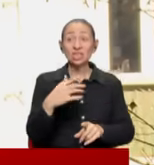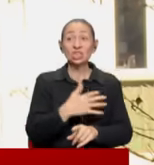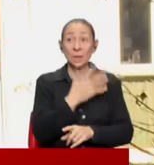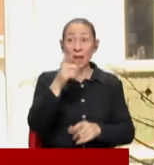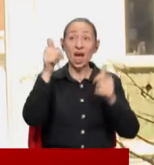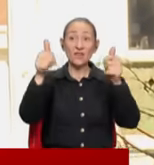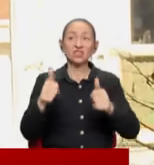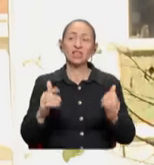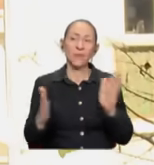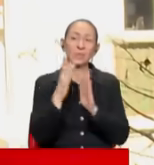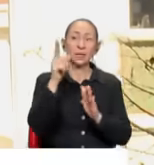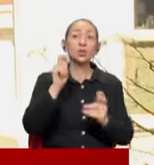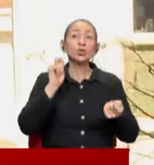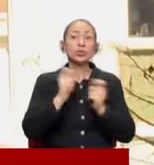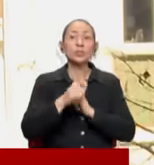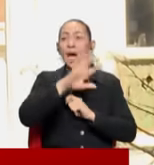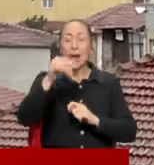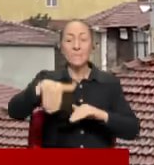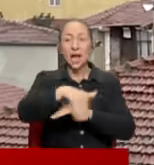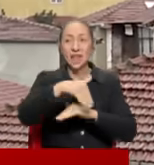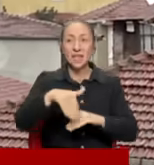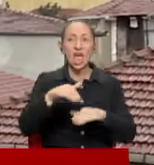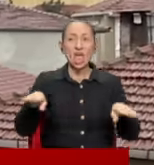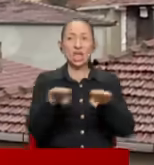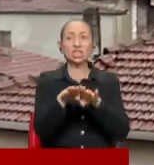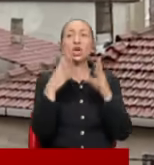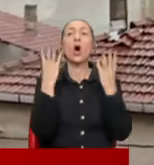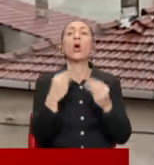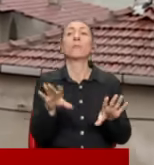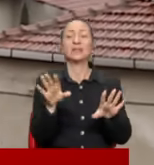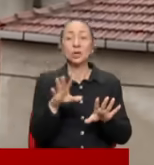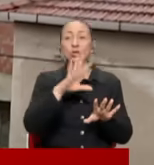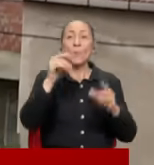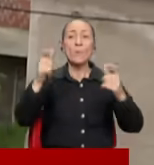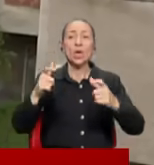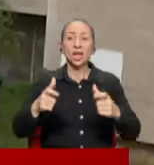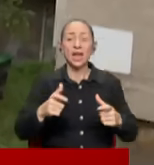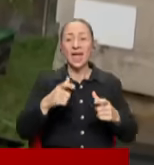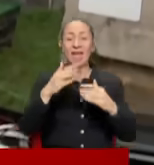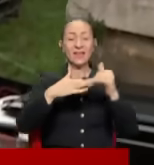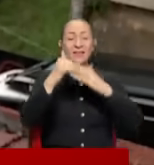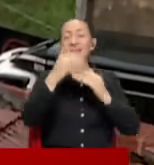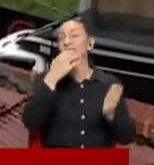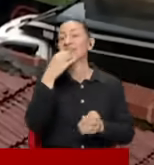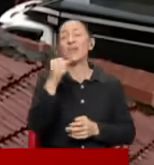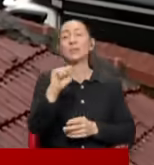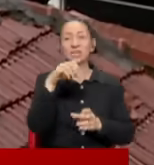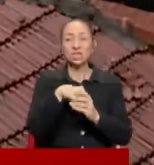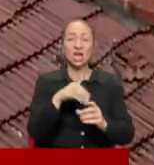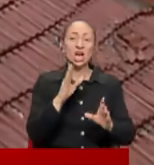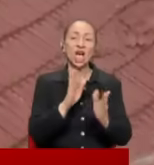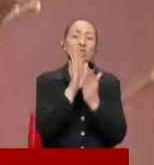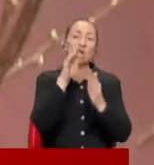CHP'liler afişe tepkili. Dönüşümde her mahallede eşitlik sağlanmadığı, tüm bölgelere imar izni verilmediği için karşı